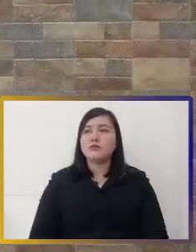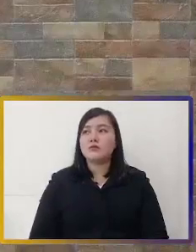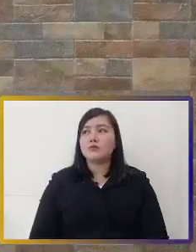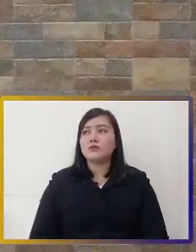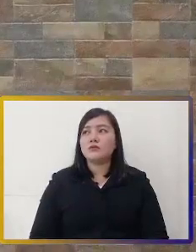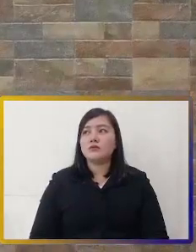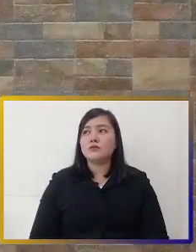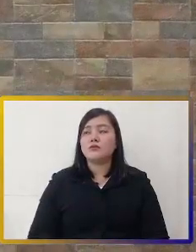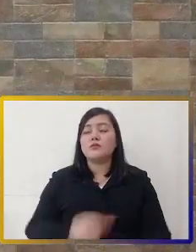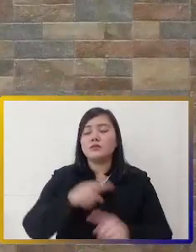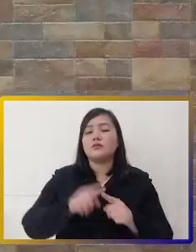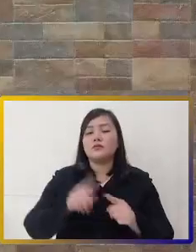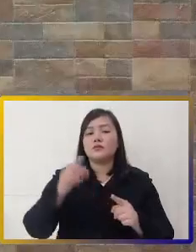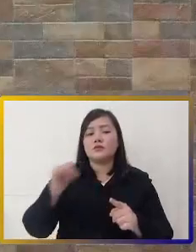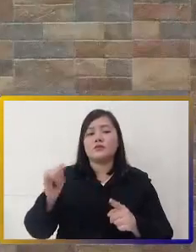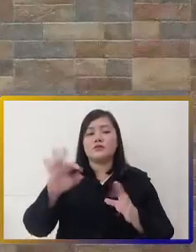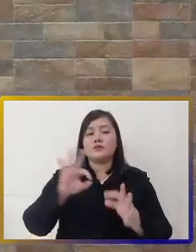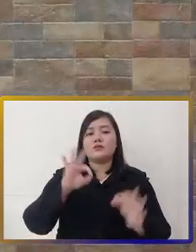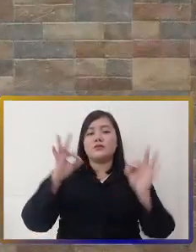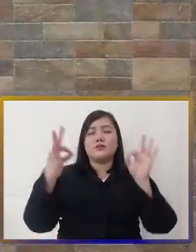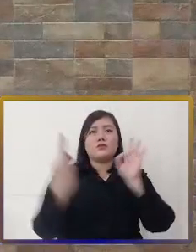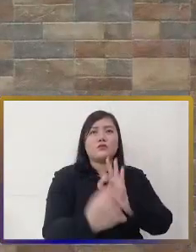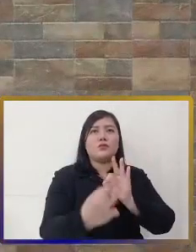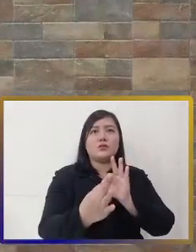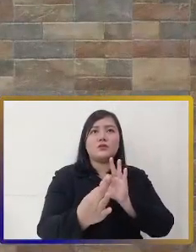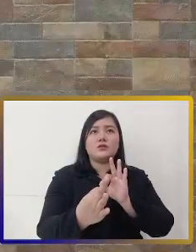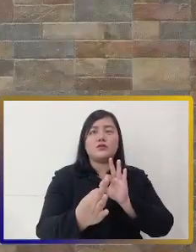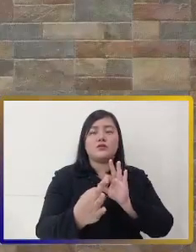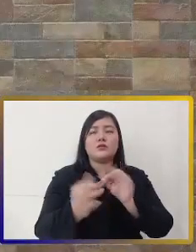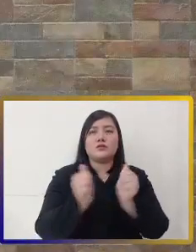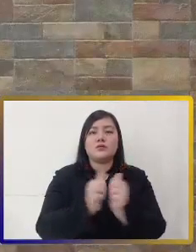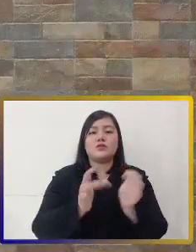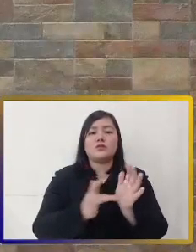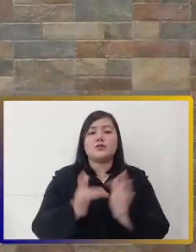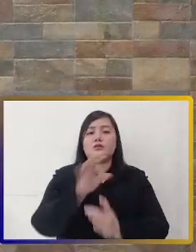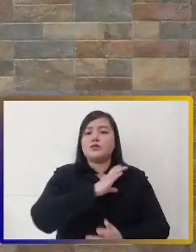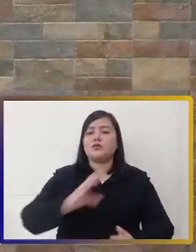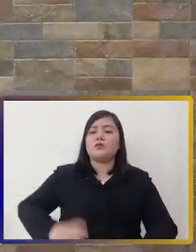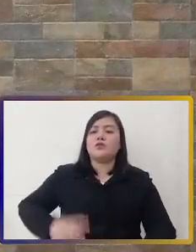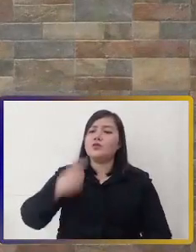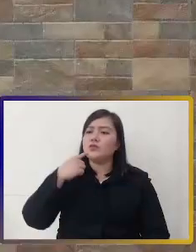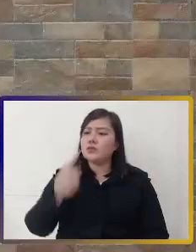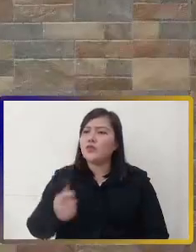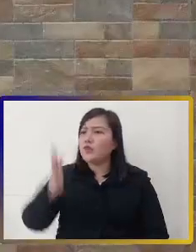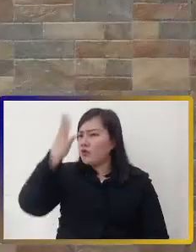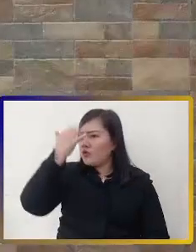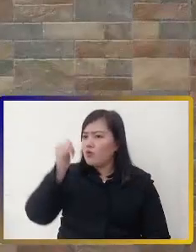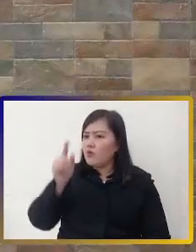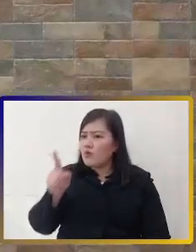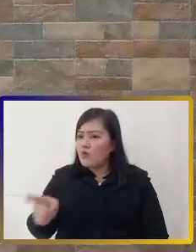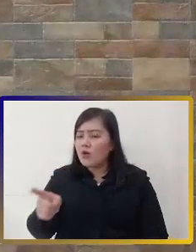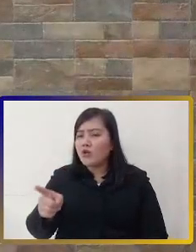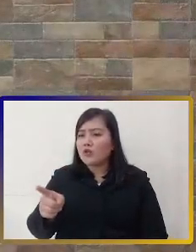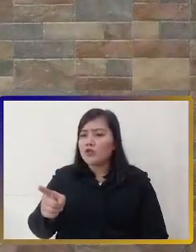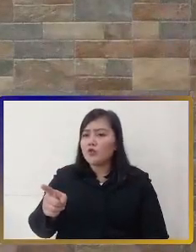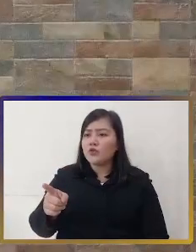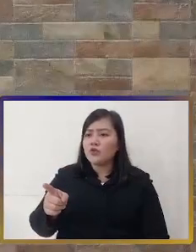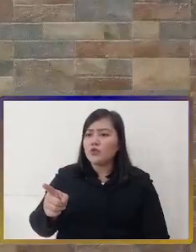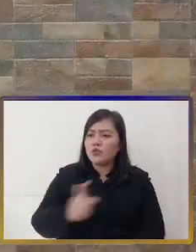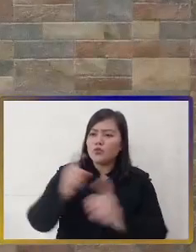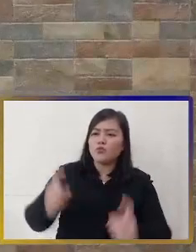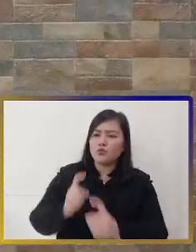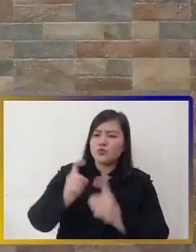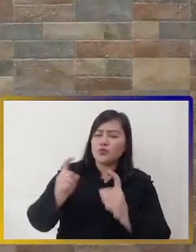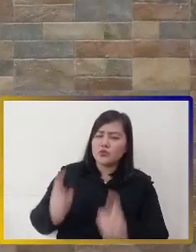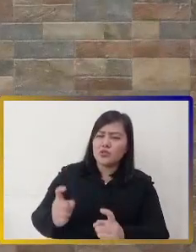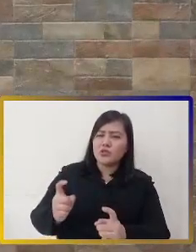mga disciples ninyo, inatake niya yung mga disciples ng Panginoong Hesukristo? And then sinabi ng Panginoong Hesukristo, bakit nyo rin tinatransgress ang utos ng Diyos